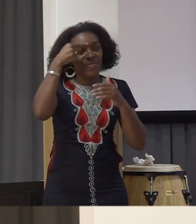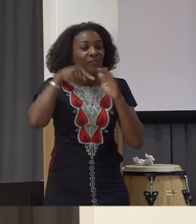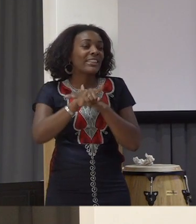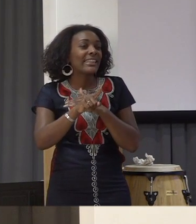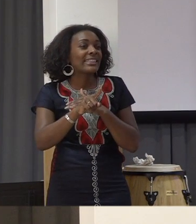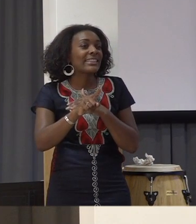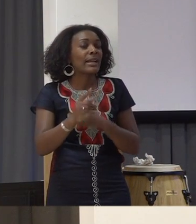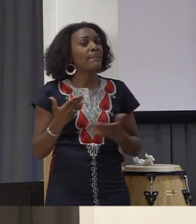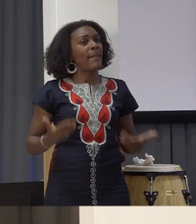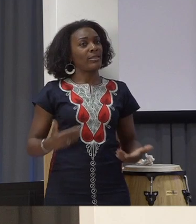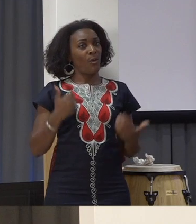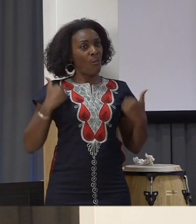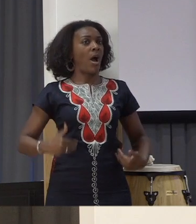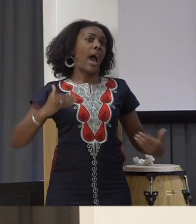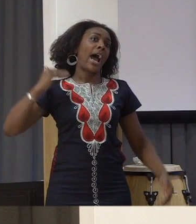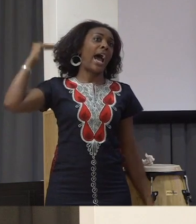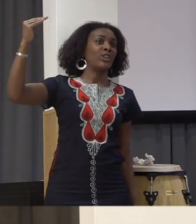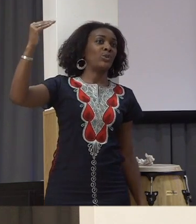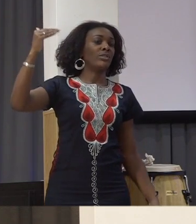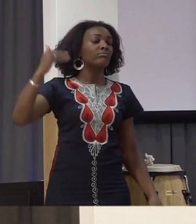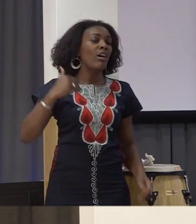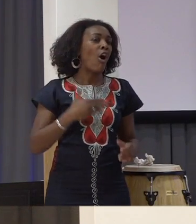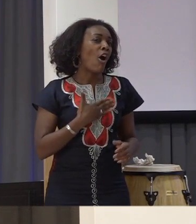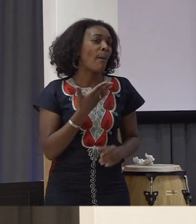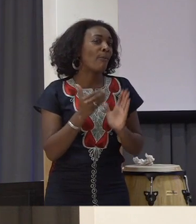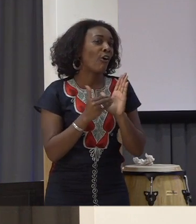Et maintenant que je suis devenu adulte, je les aime toujours.